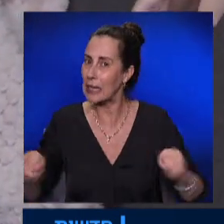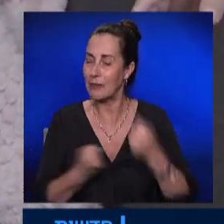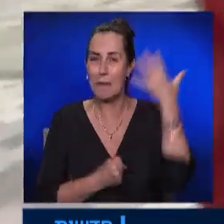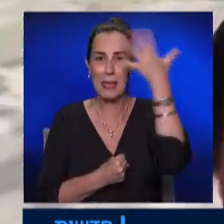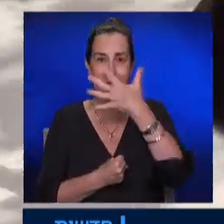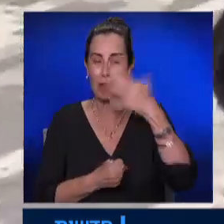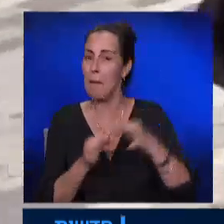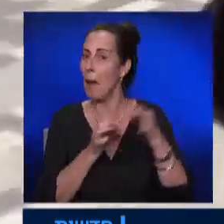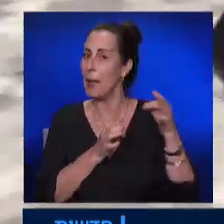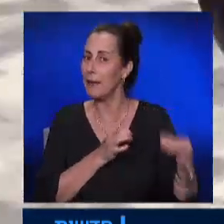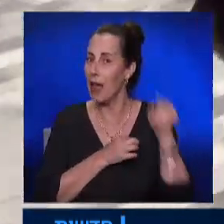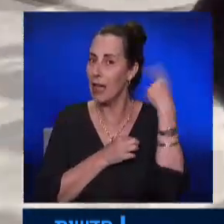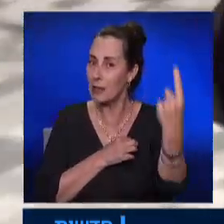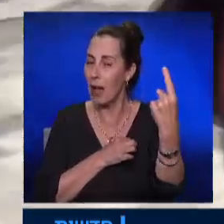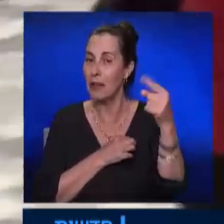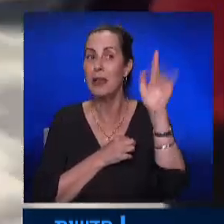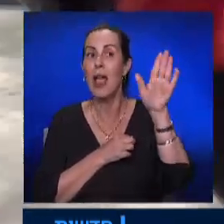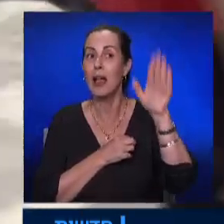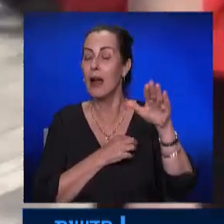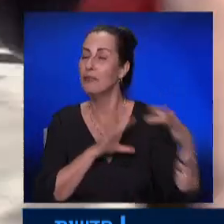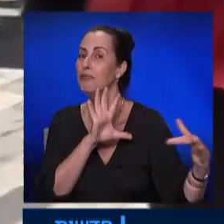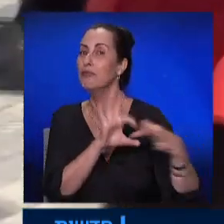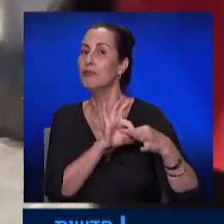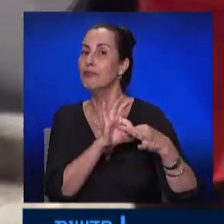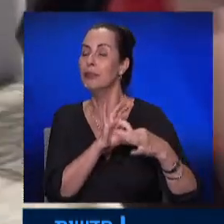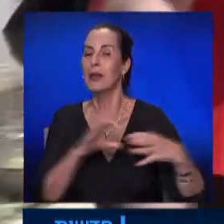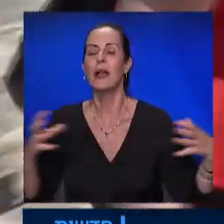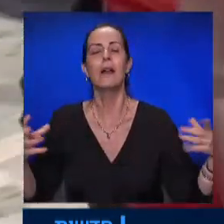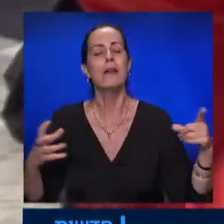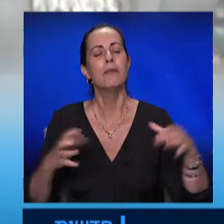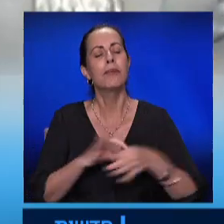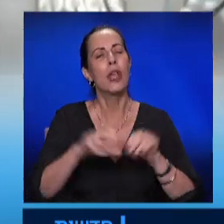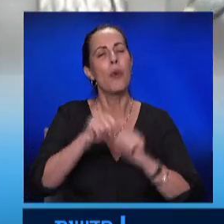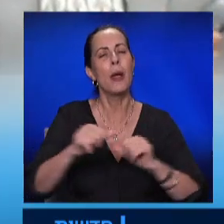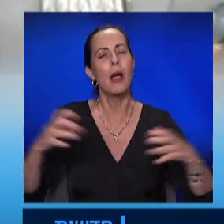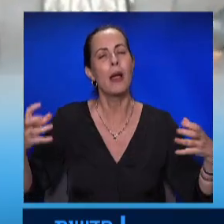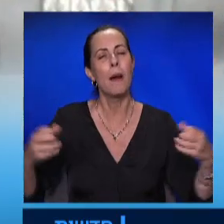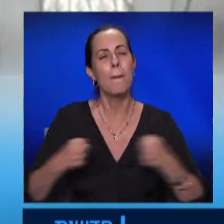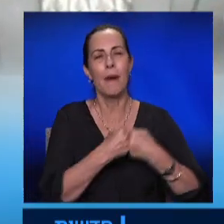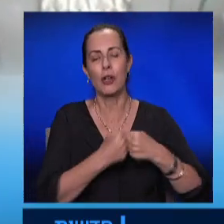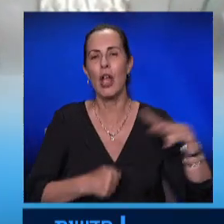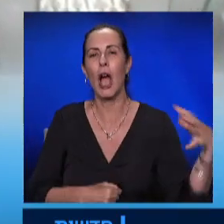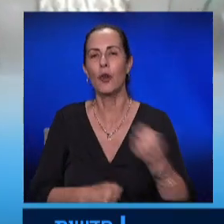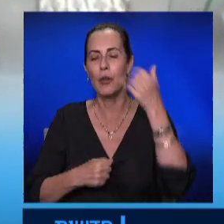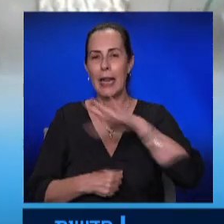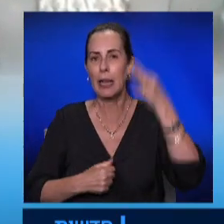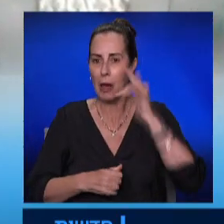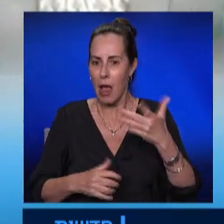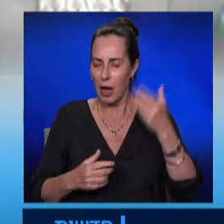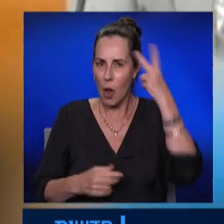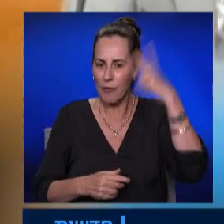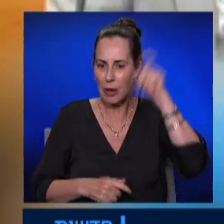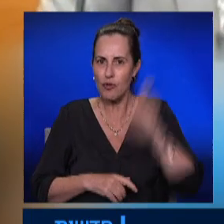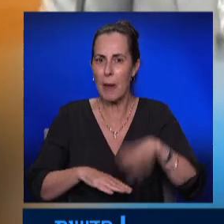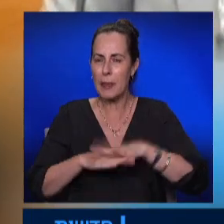מזרחית מהפריפריה, שבין היתר מזוהה עם המאבק של חטופי תימן והבלקן. אני לא מצליחה להבין איך גורם מקצועי